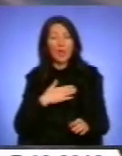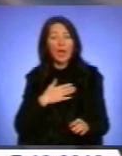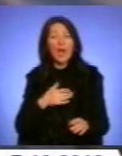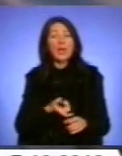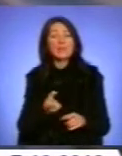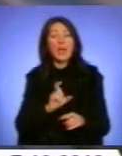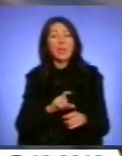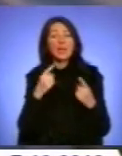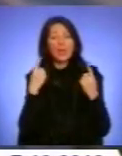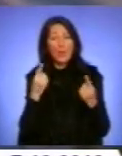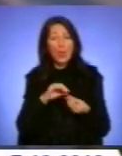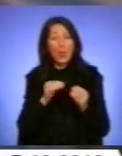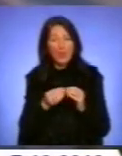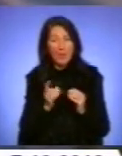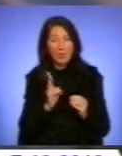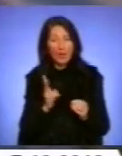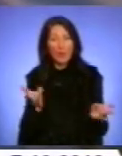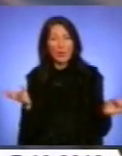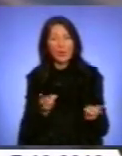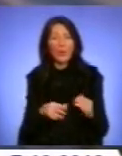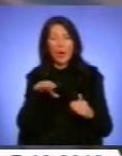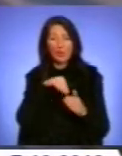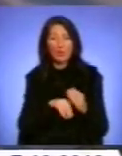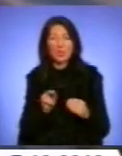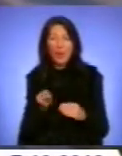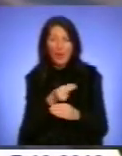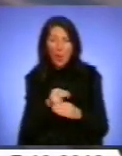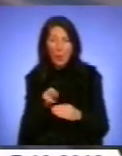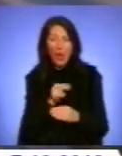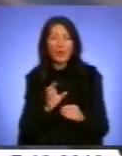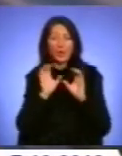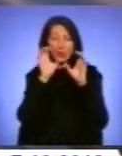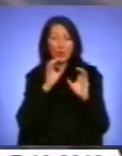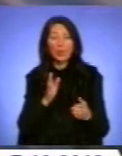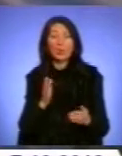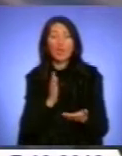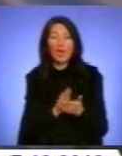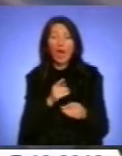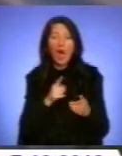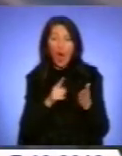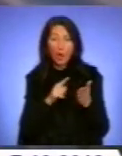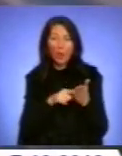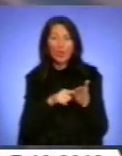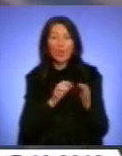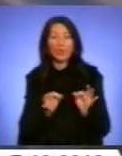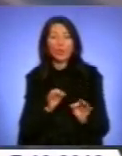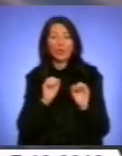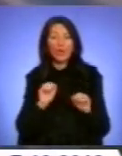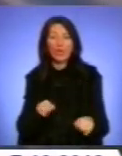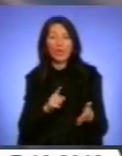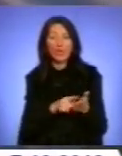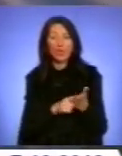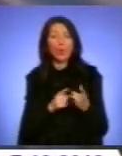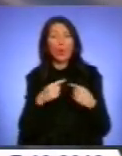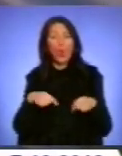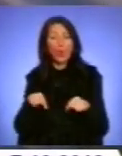Найбільша проблема, за якою потрібно вносити поправки до Конституції, стосується розділу про судову владу і судоустрій. На